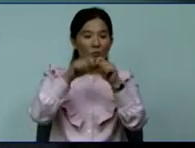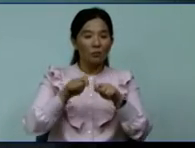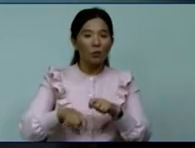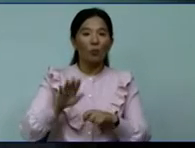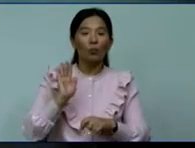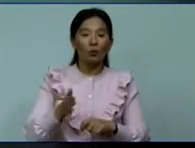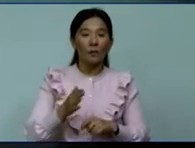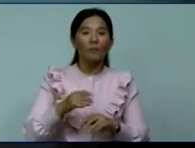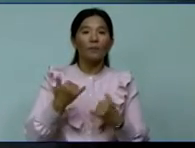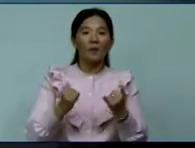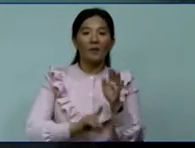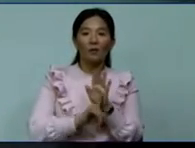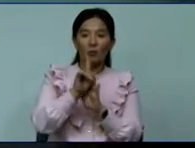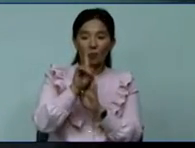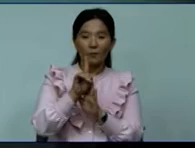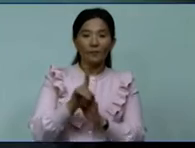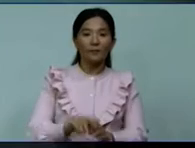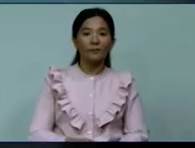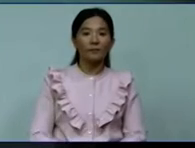Итак, приступим.